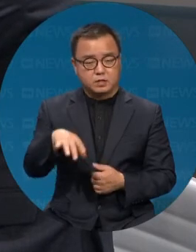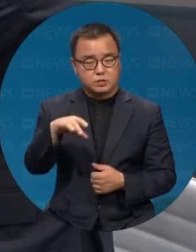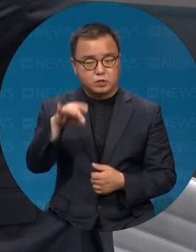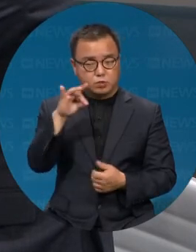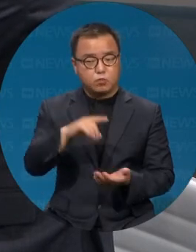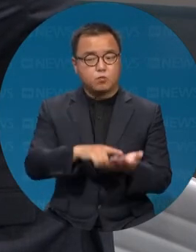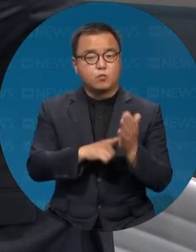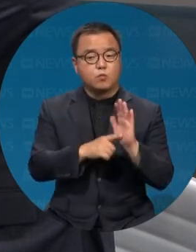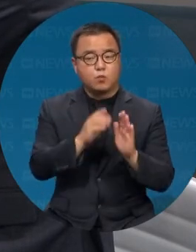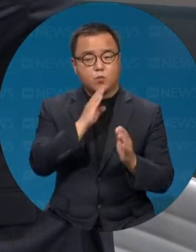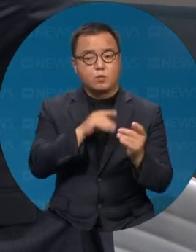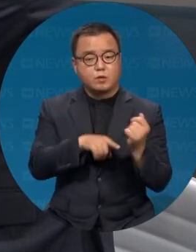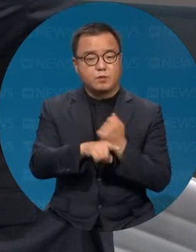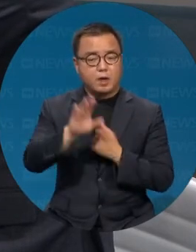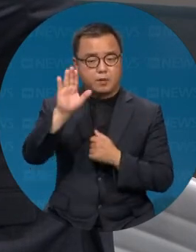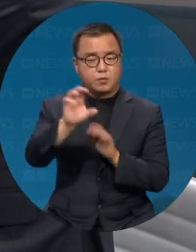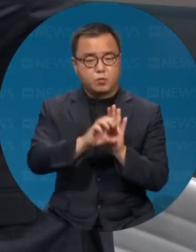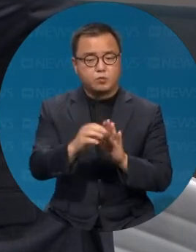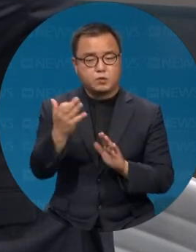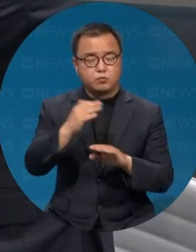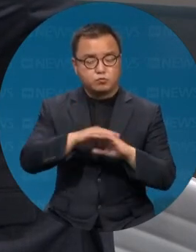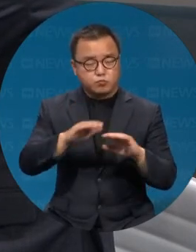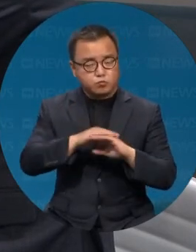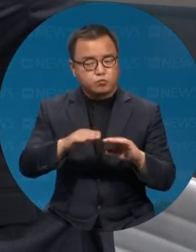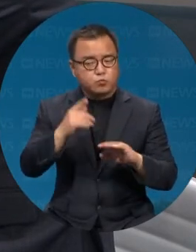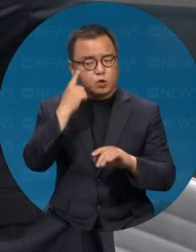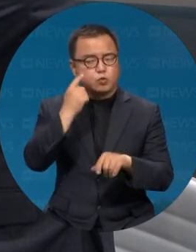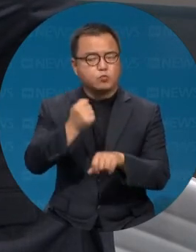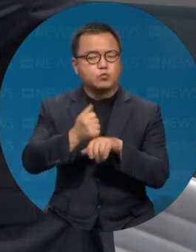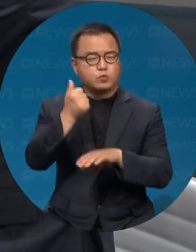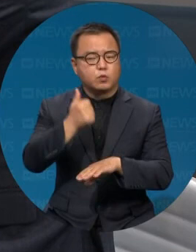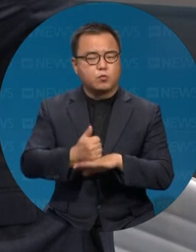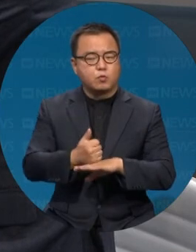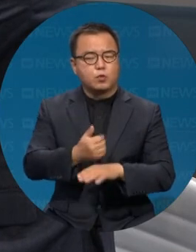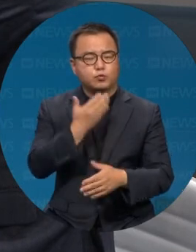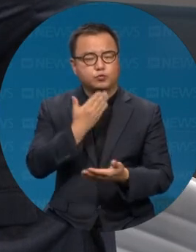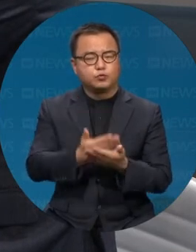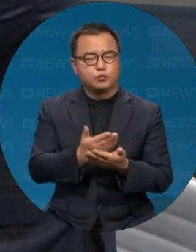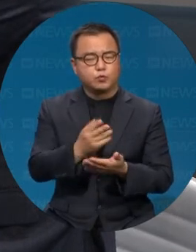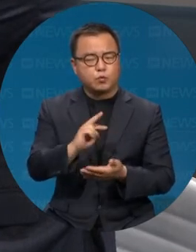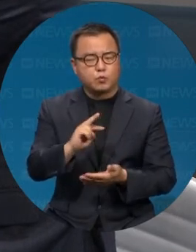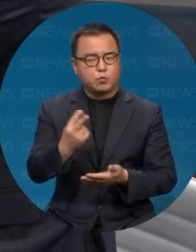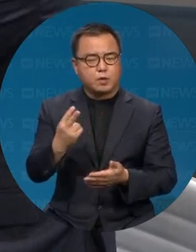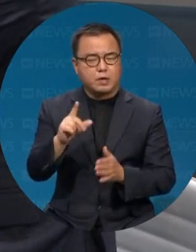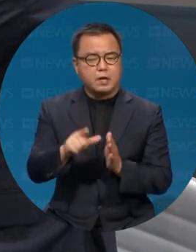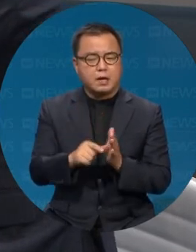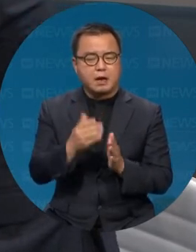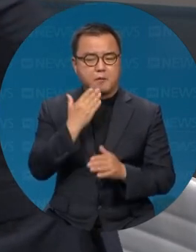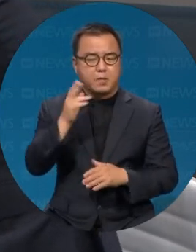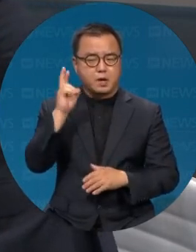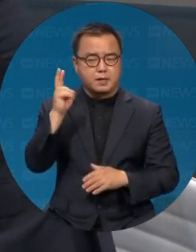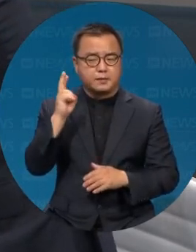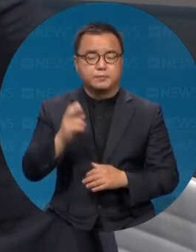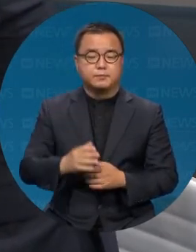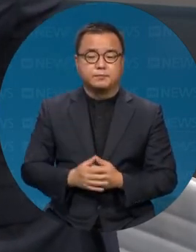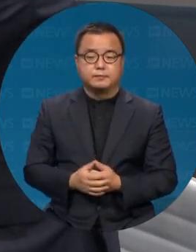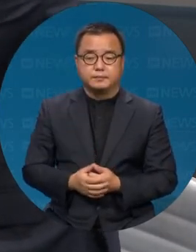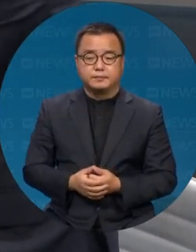앞으로 코로나19 대응에 있어서 이번 연구 결과가 중요한 전환점이 될 수도 있겠네요. 예, 오늘 말씀 잘 들었습니다.